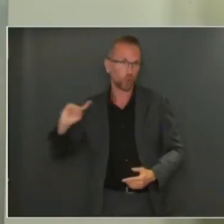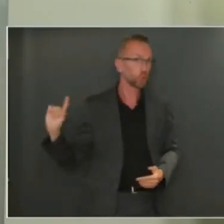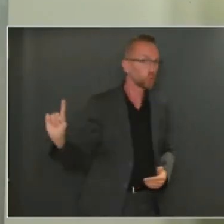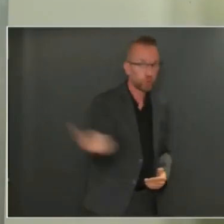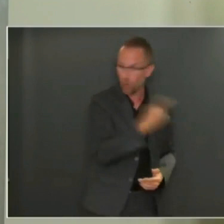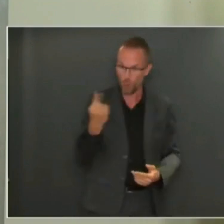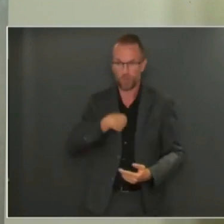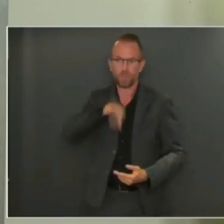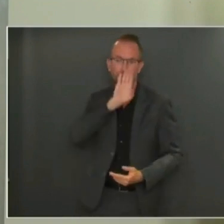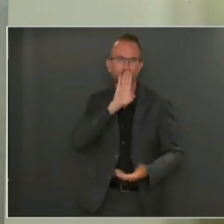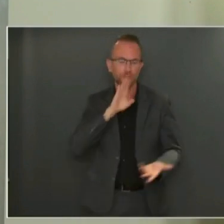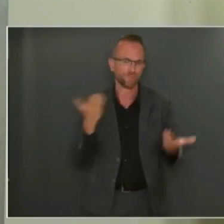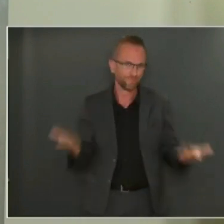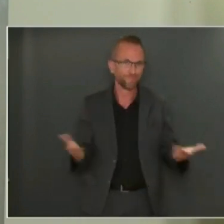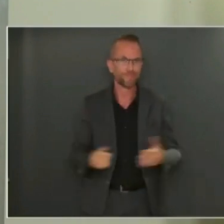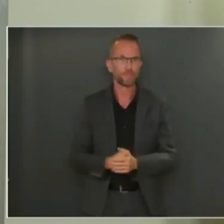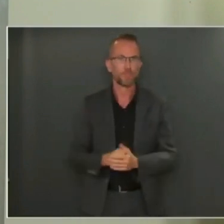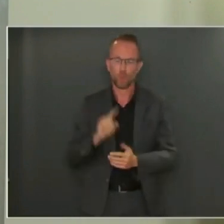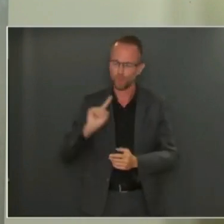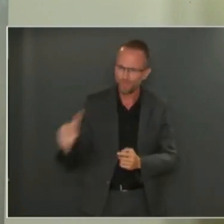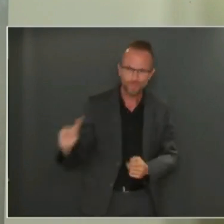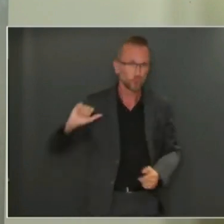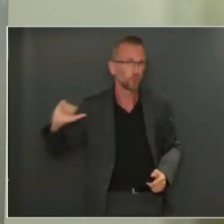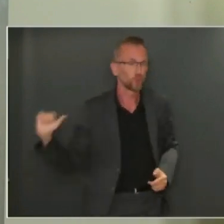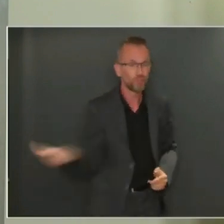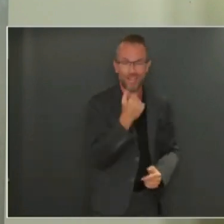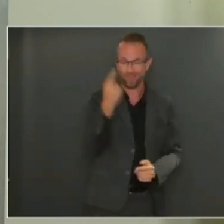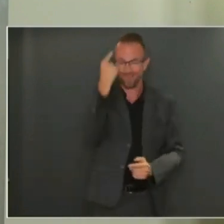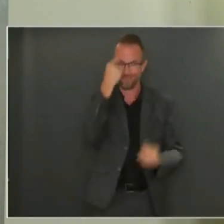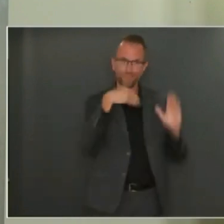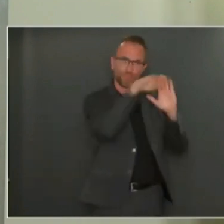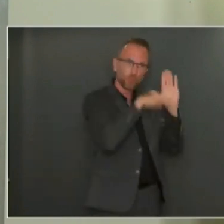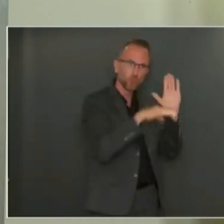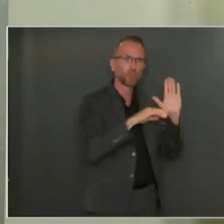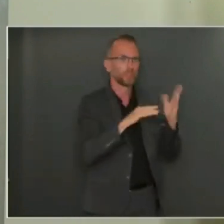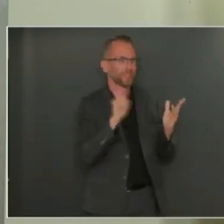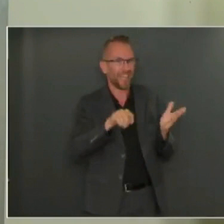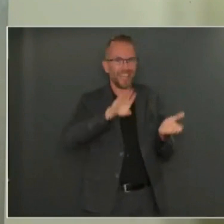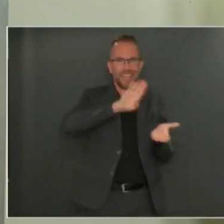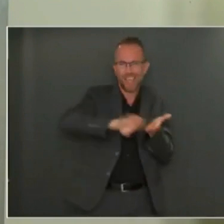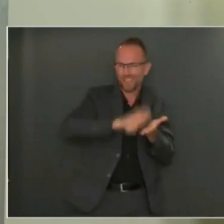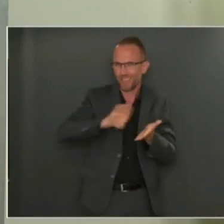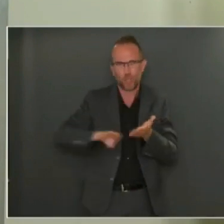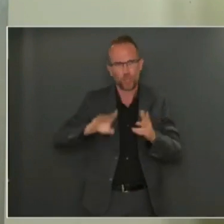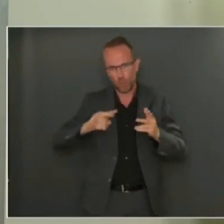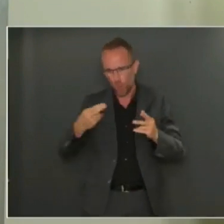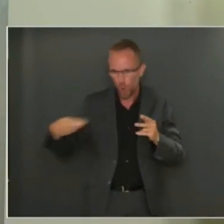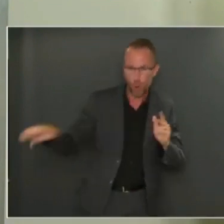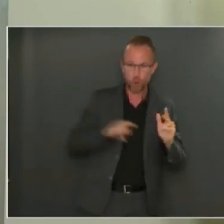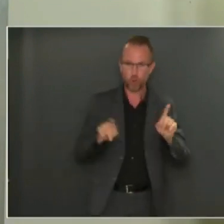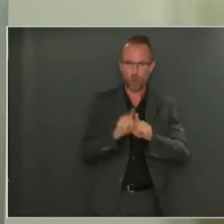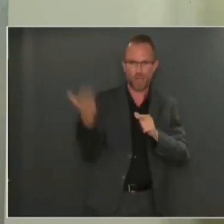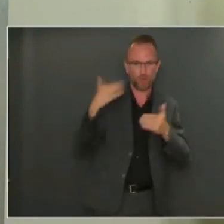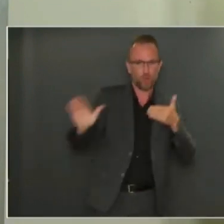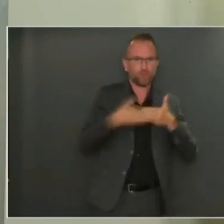Um den völligen Lockdown zu vermeiden, ist es notwendig, diese Maßnahmen für alle Altersgruppen und in jeder Situation zu respektieren. Das